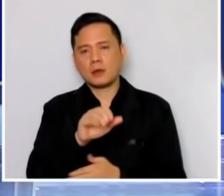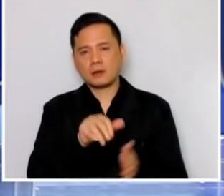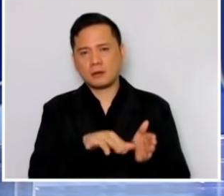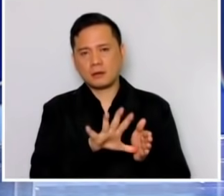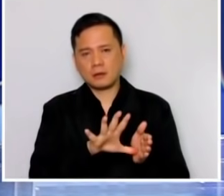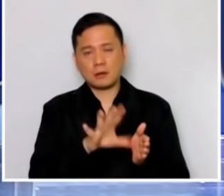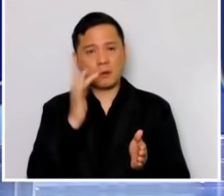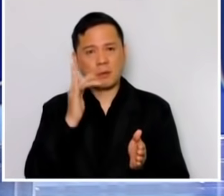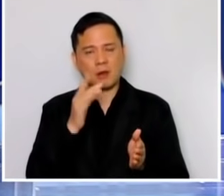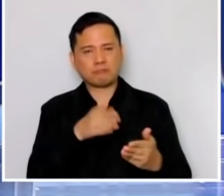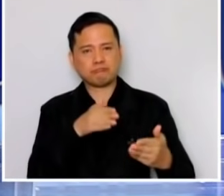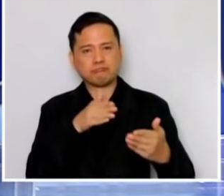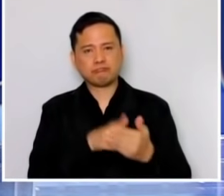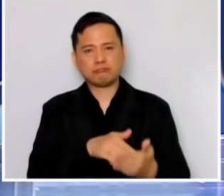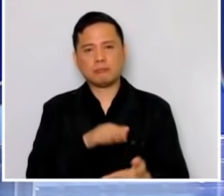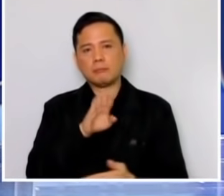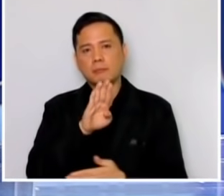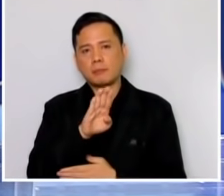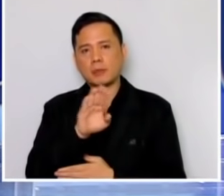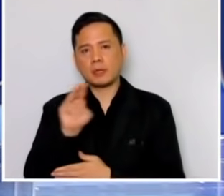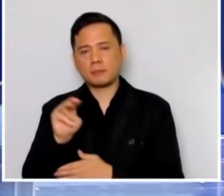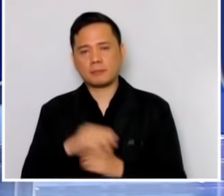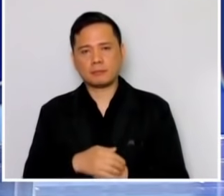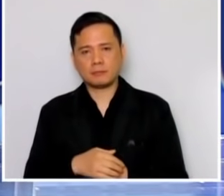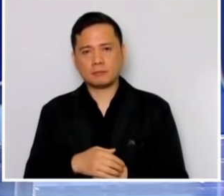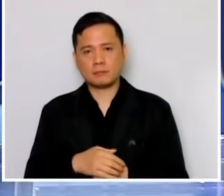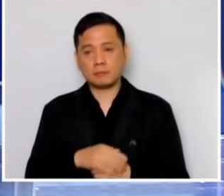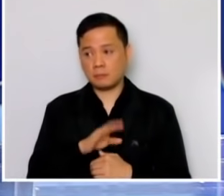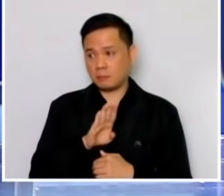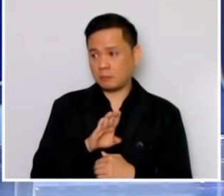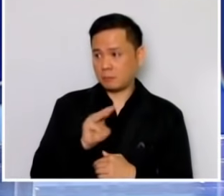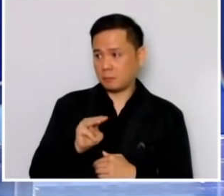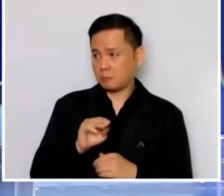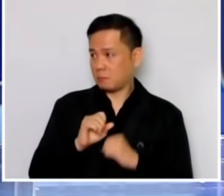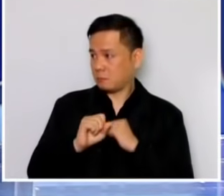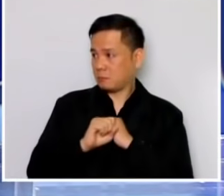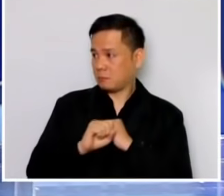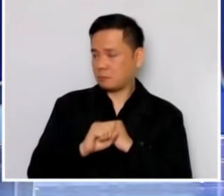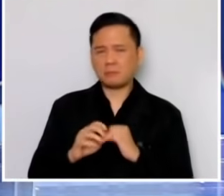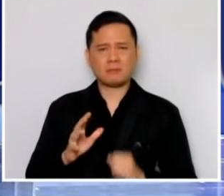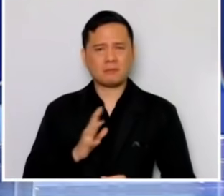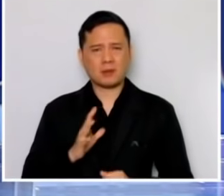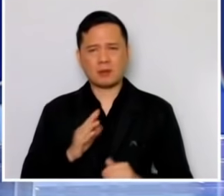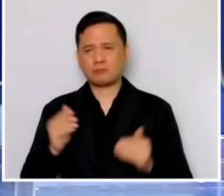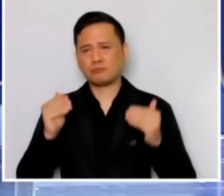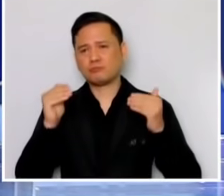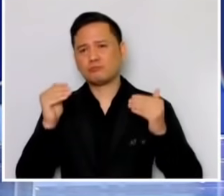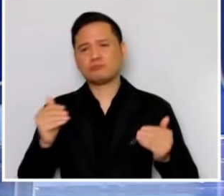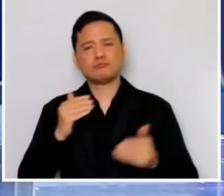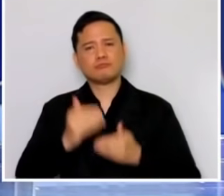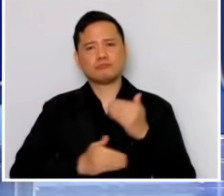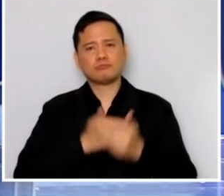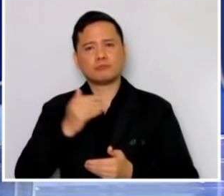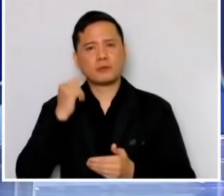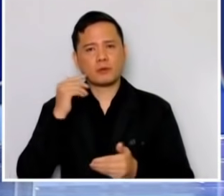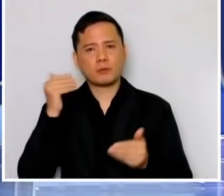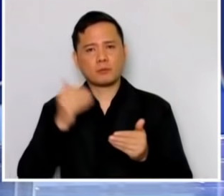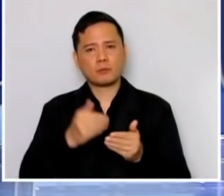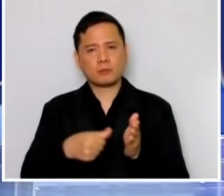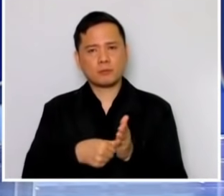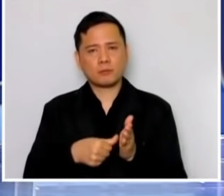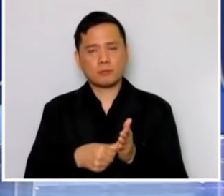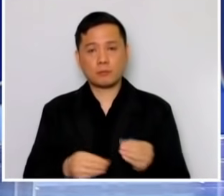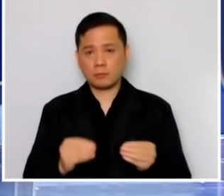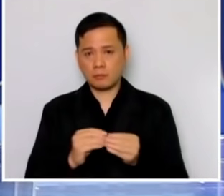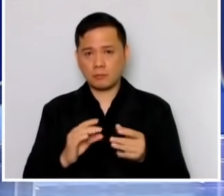Marcos. Pero para sa kampo ni Marcos, tuloy lang ang pag-iikot at paghahanda para sa nalalapit na halalan.